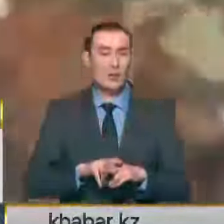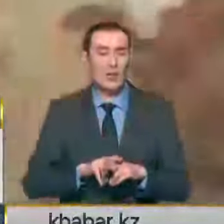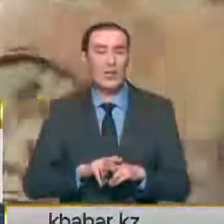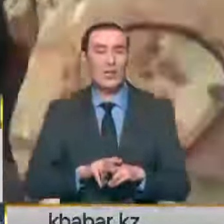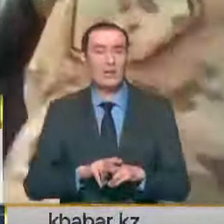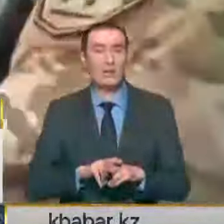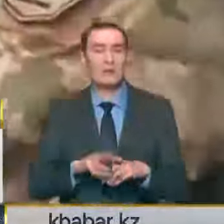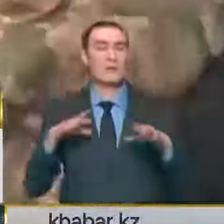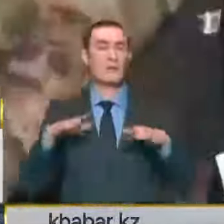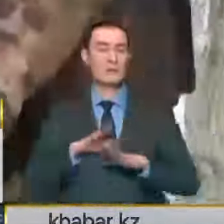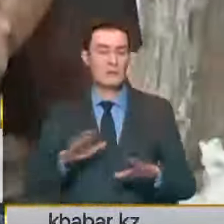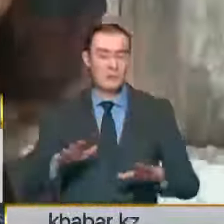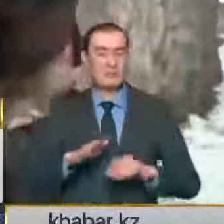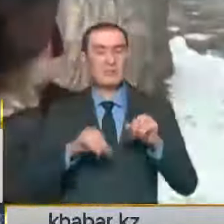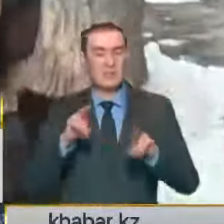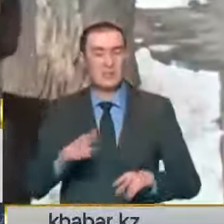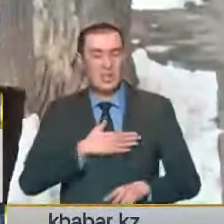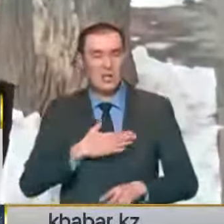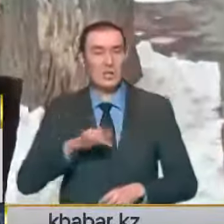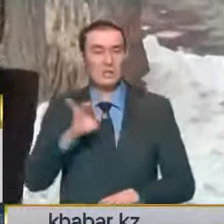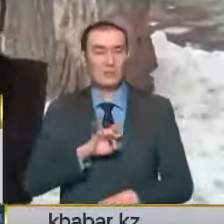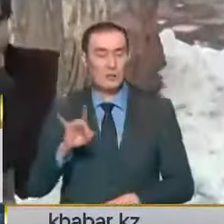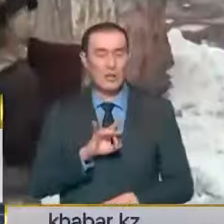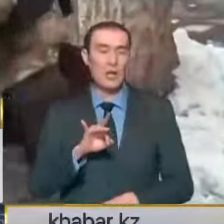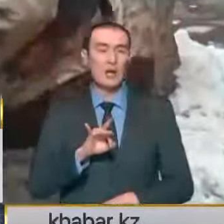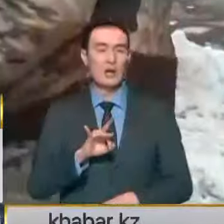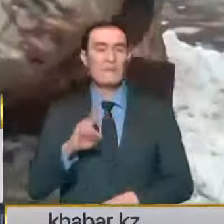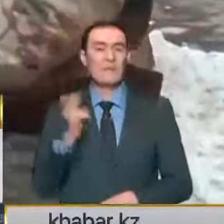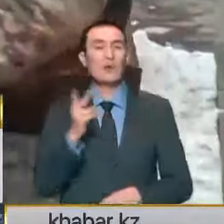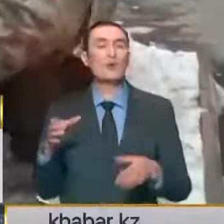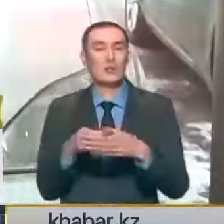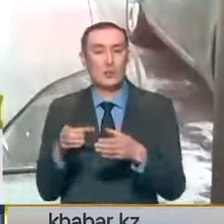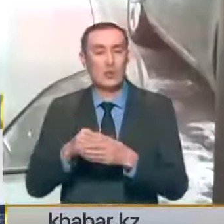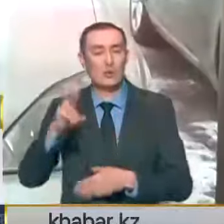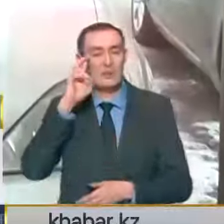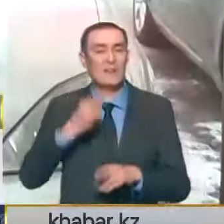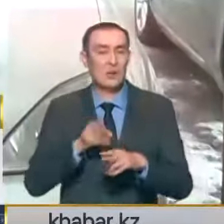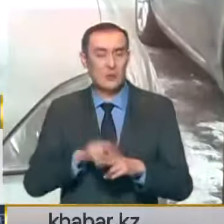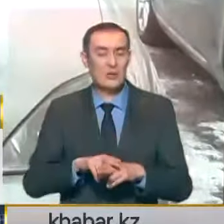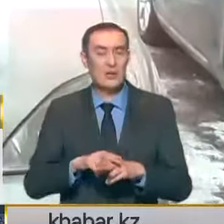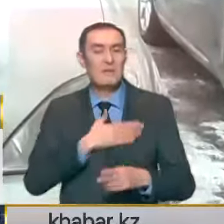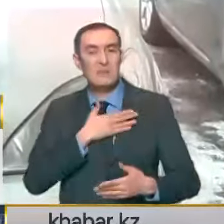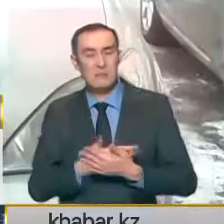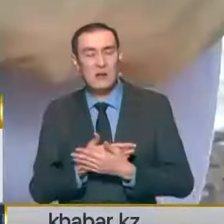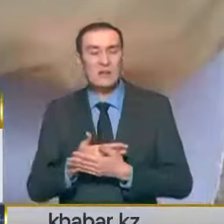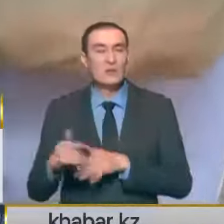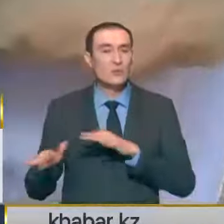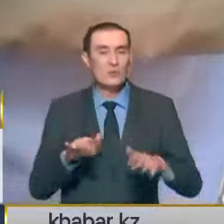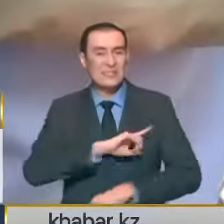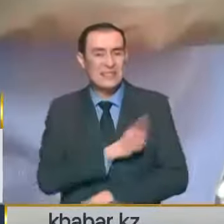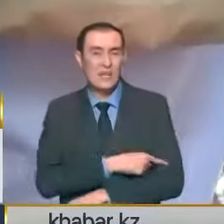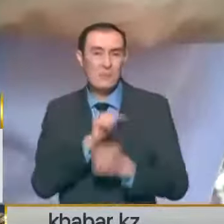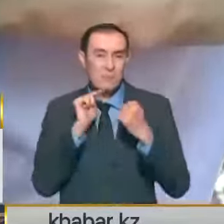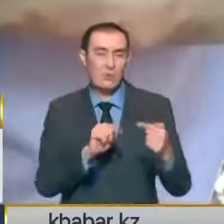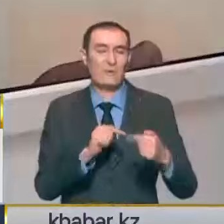сидят сложа руки. Эксперты включили нашу республику во вторую категорию государств, которые принимают значительные усилия по